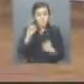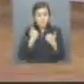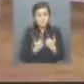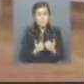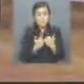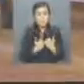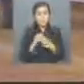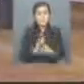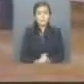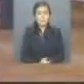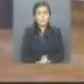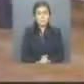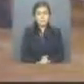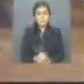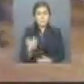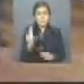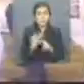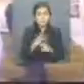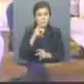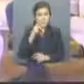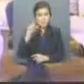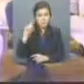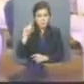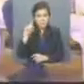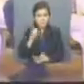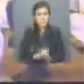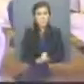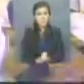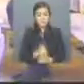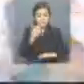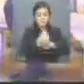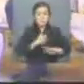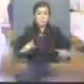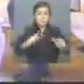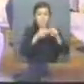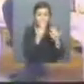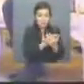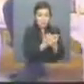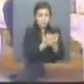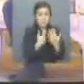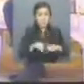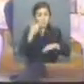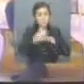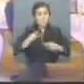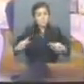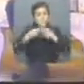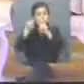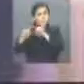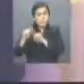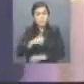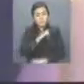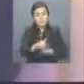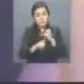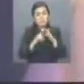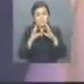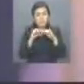มีนายกิติรัตน์ นนท์รองนายกรัฐมนตรีและรัฐมนตรีว่าการกระทรวงการคลังตลอดจนรัฐมนตรีที่เกี่ยวข้องเข้าร่วมประชุมด้วยนะคะโด